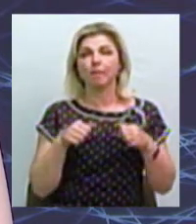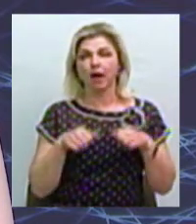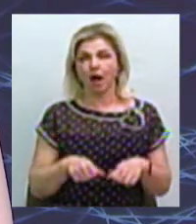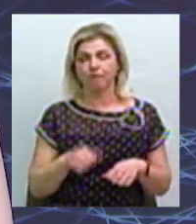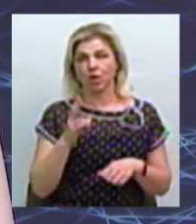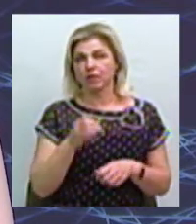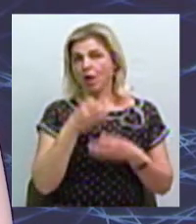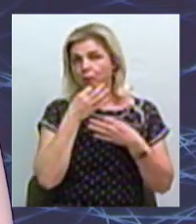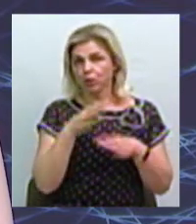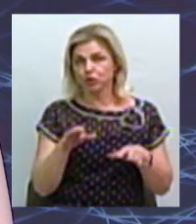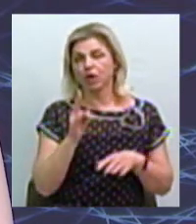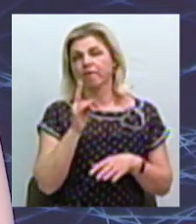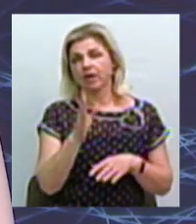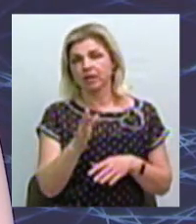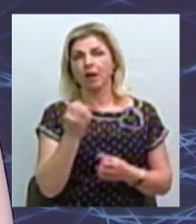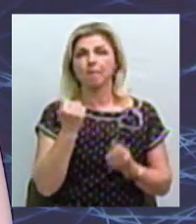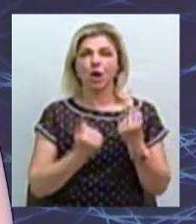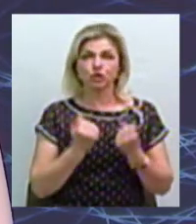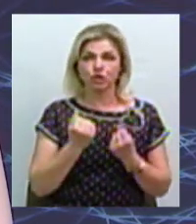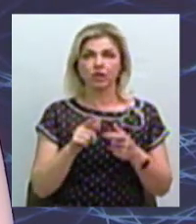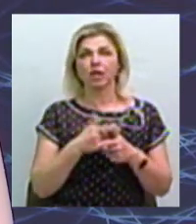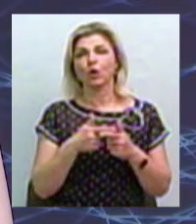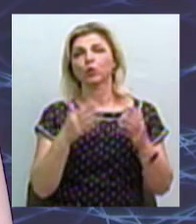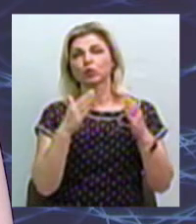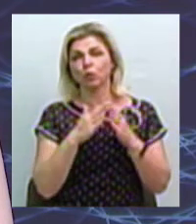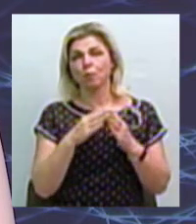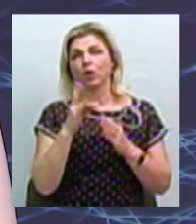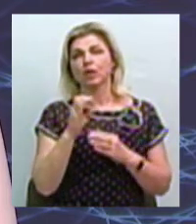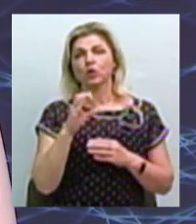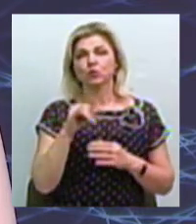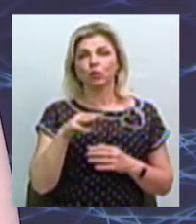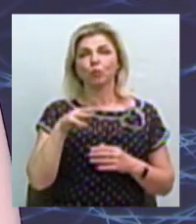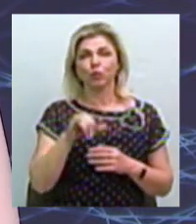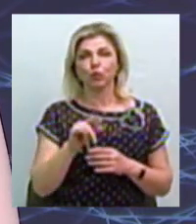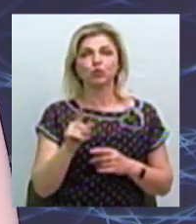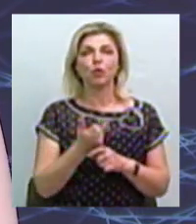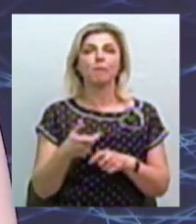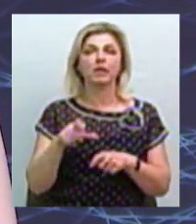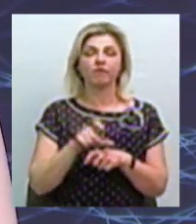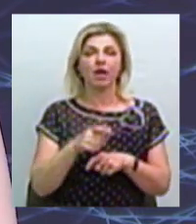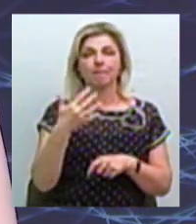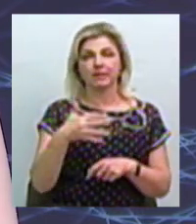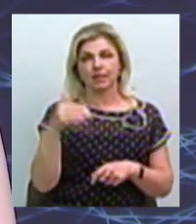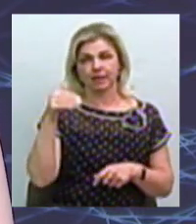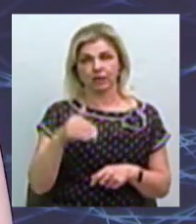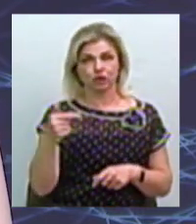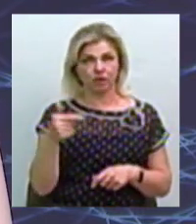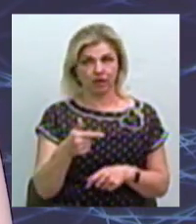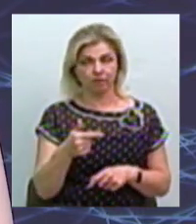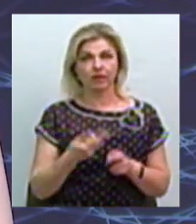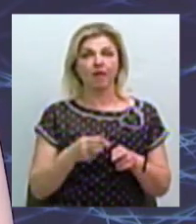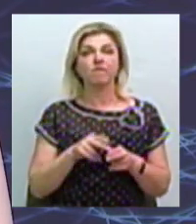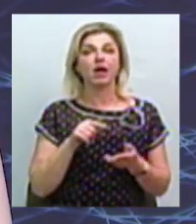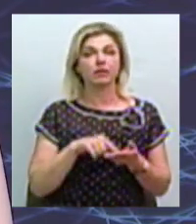на будь-що, там, квартиру, машину, будинок, будь-що, так, на суму, що перевищує 50 тисяч гривень. В цьому